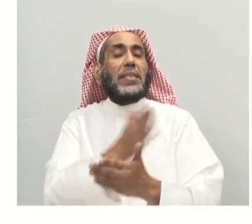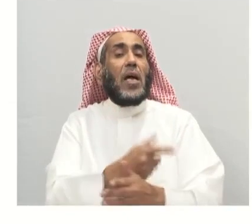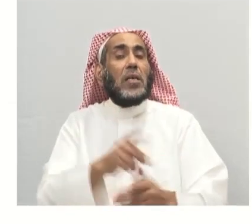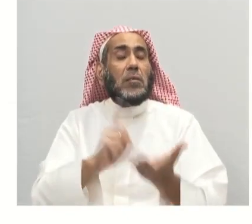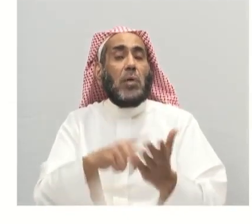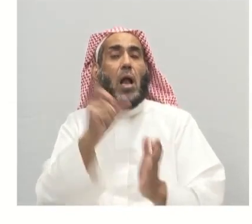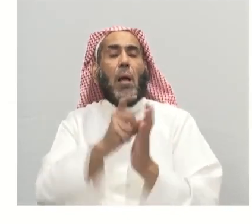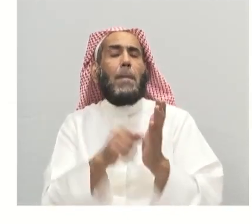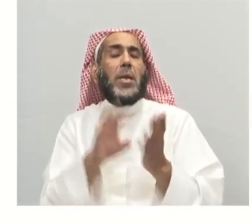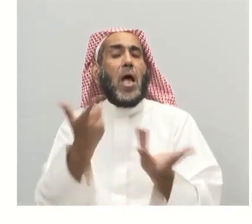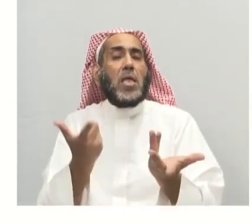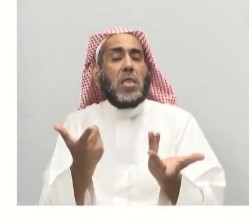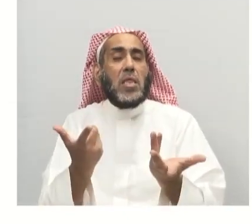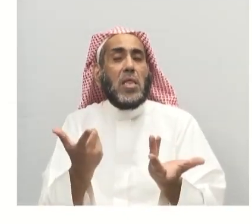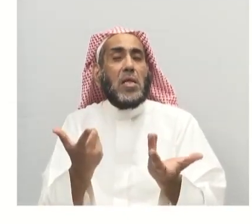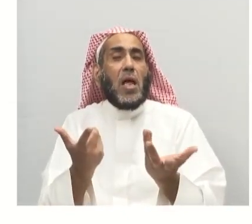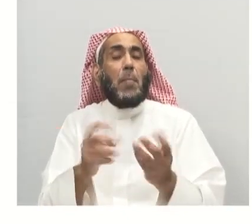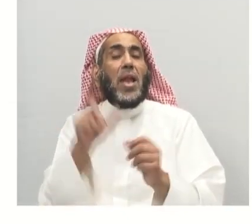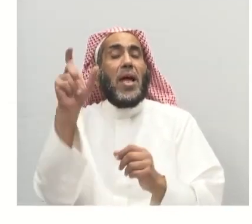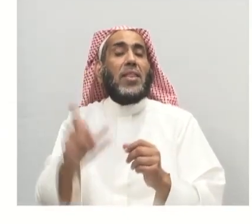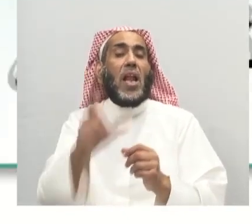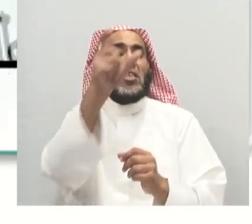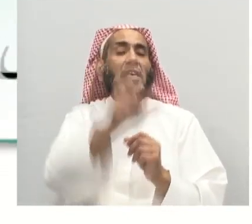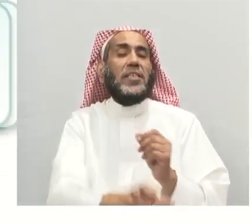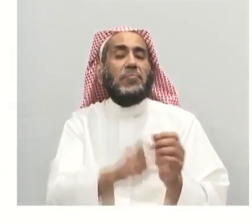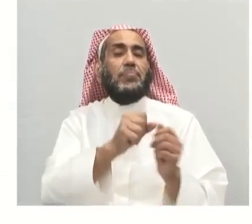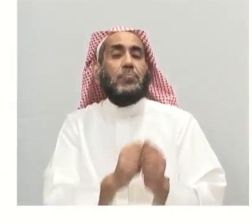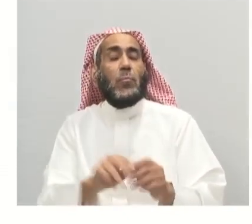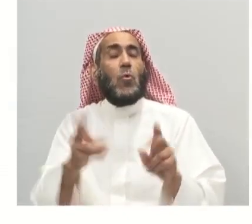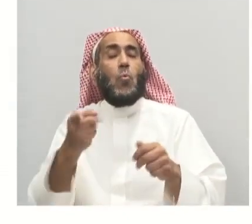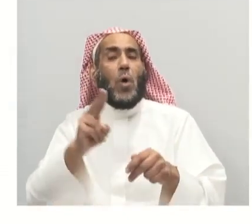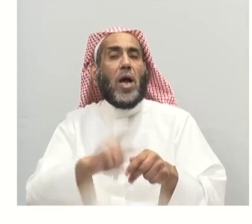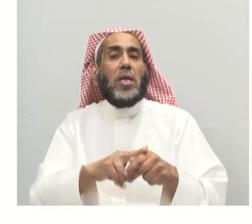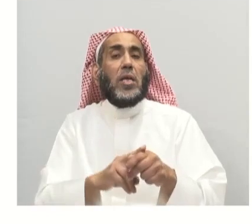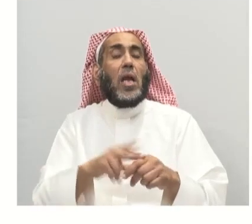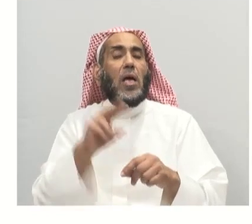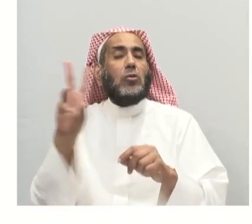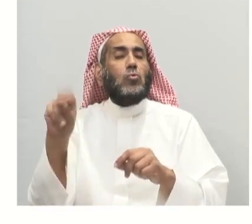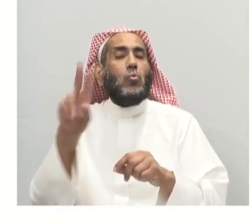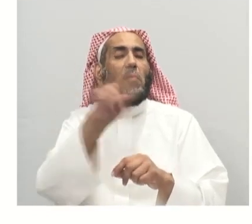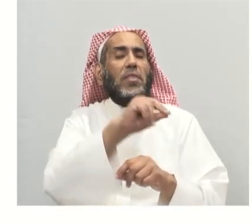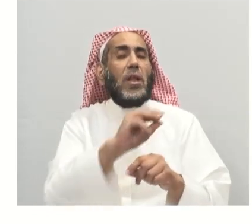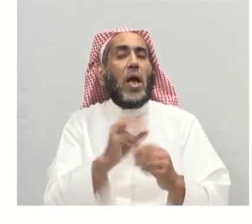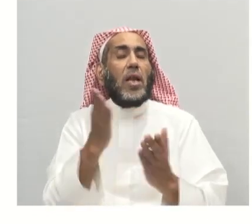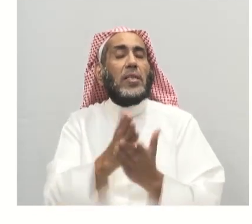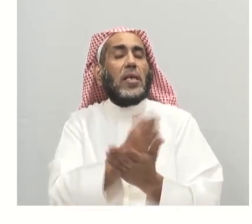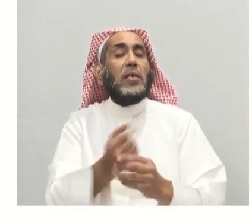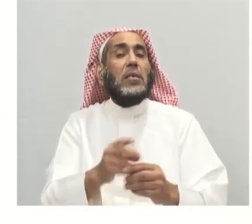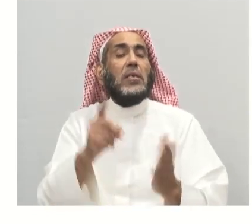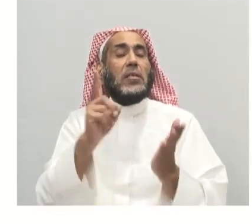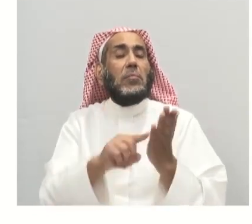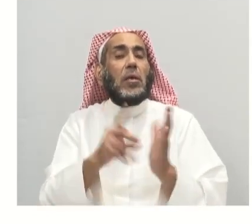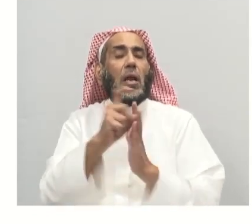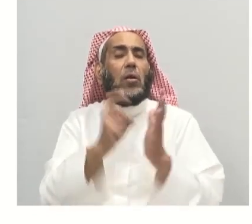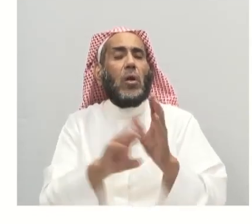القانون من حيث ماذا من حيث الاشخاص وايضا ان تمثل على نطاق تطبيق القانون من